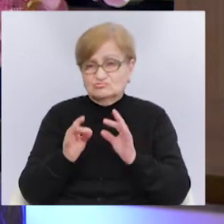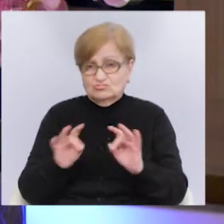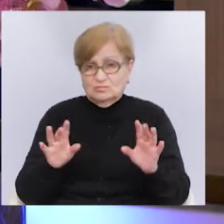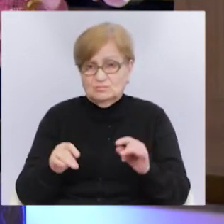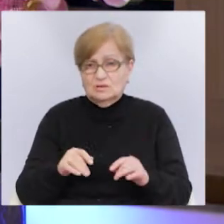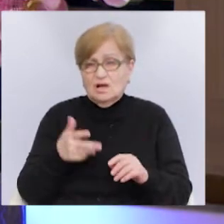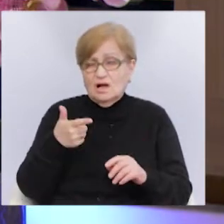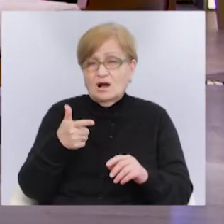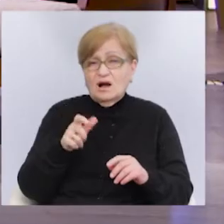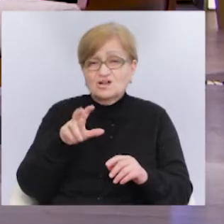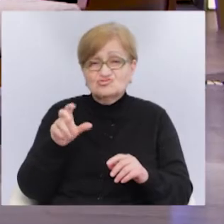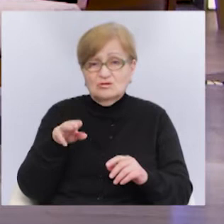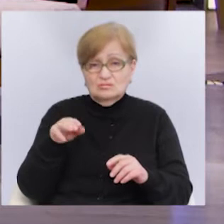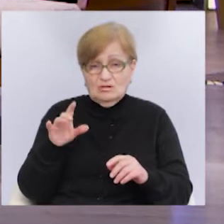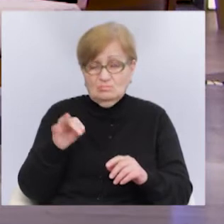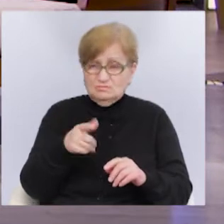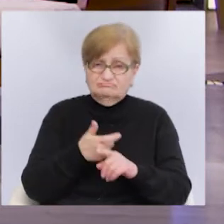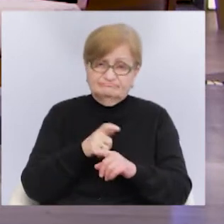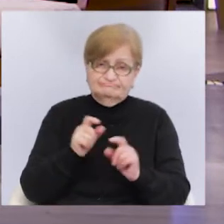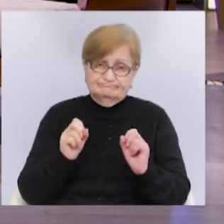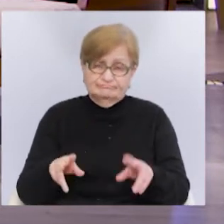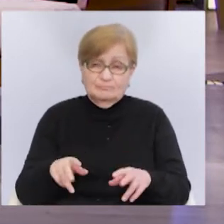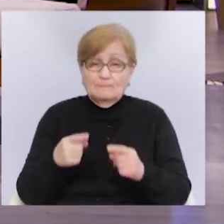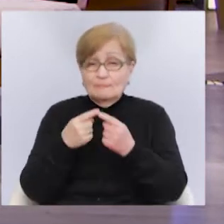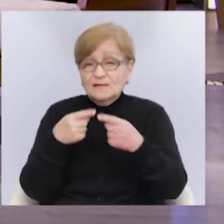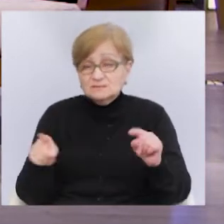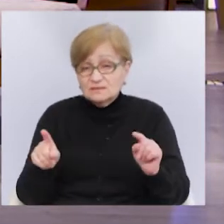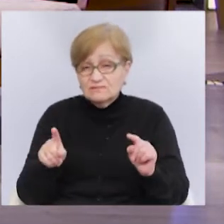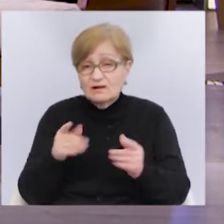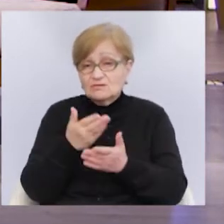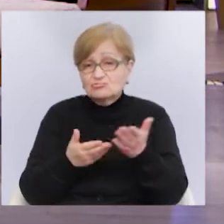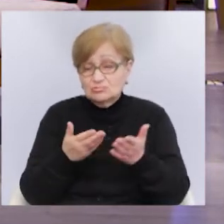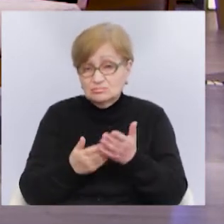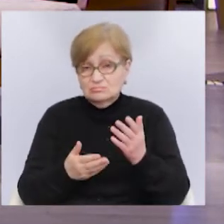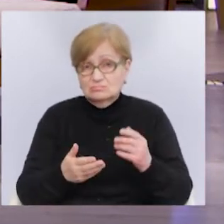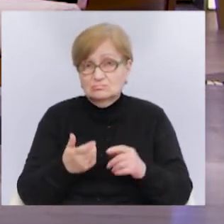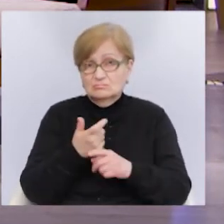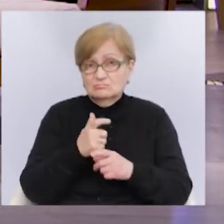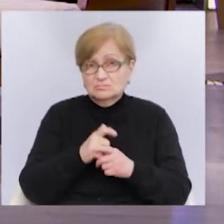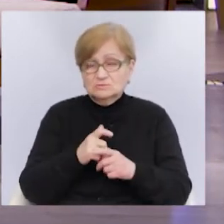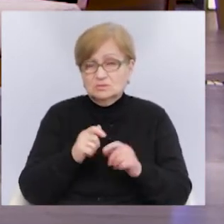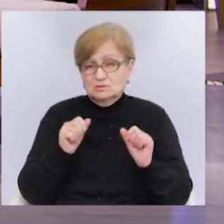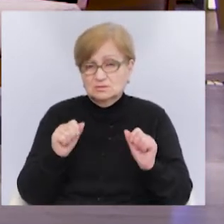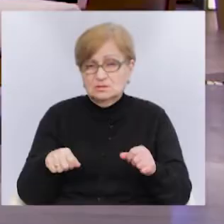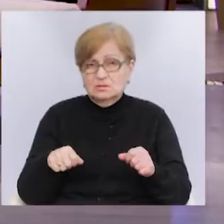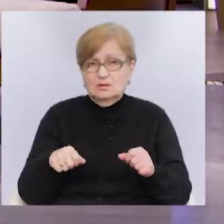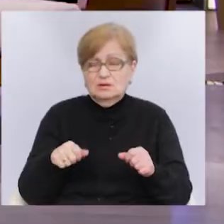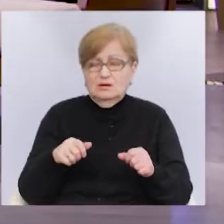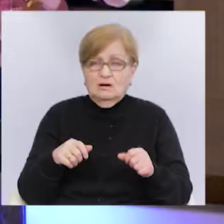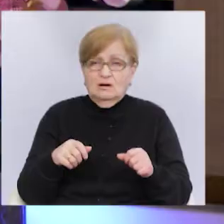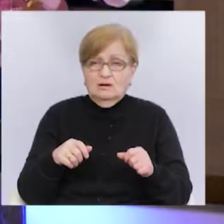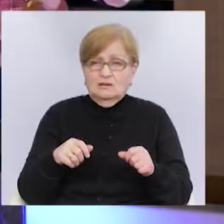რაც შეეხება გაჯეტებს და სხვა რჩევა, რაც ძალიან ზოგადი შეიძლება იყოს, რომ რაც